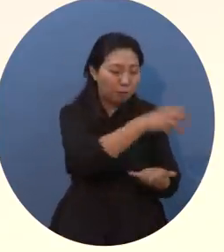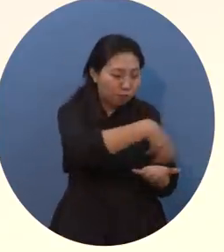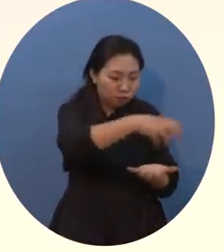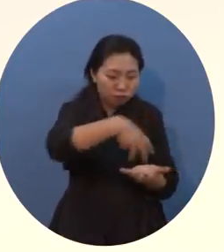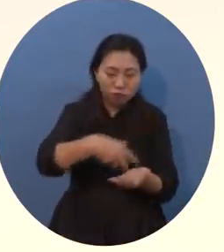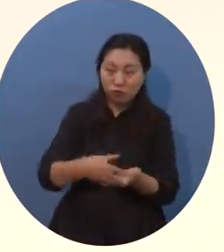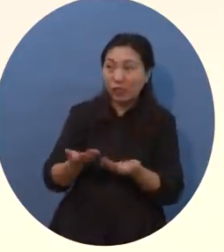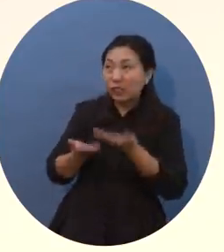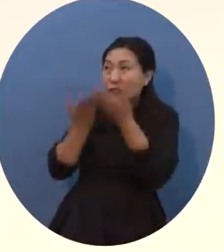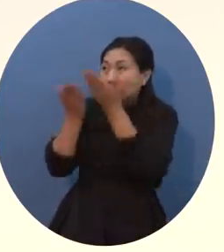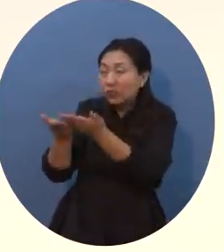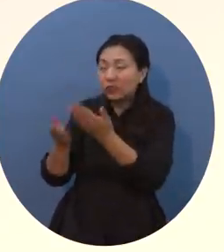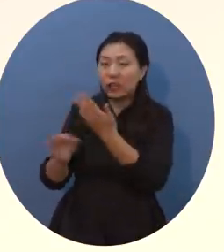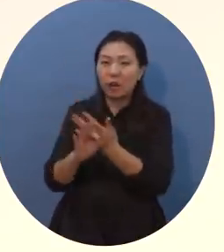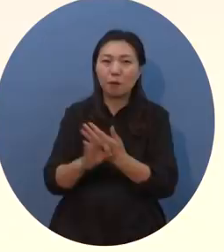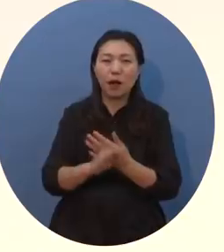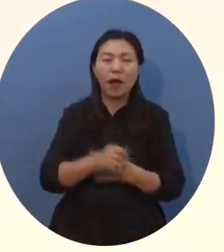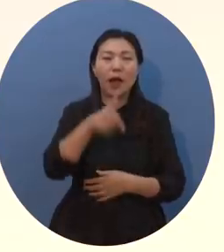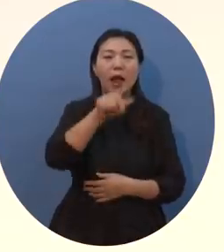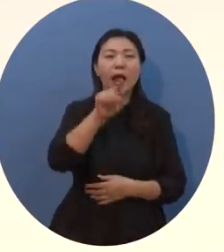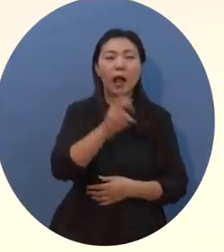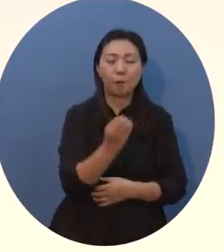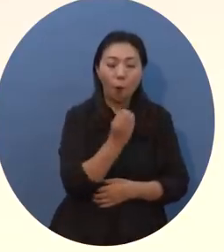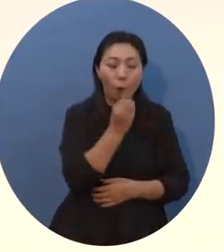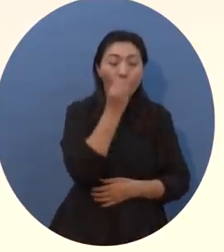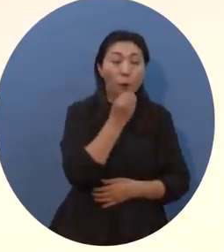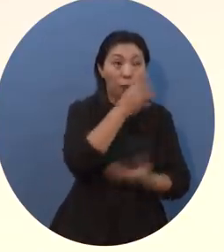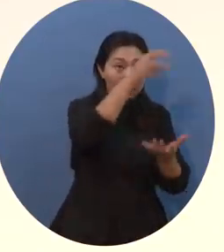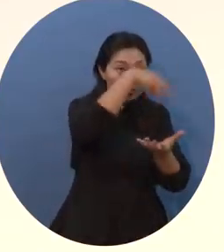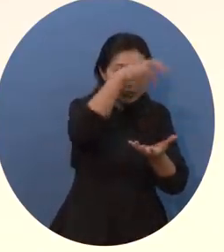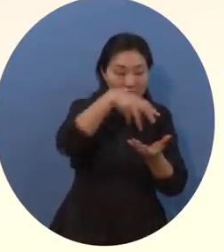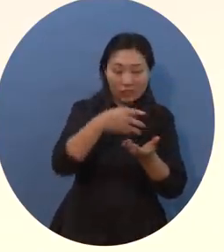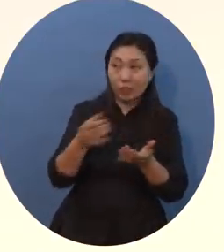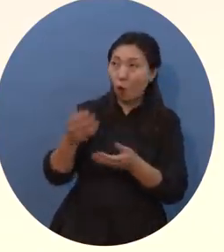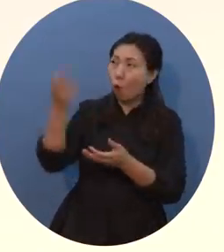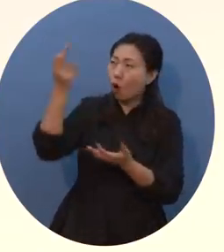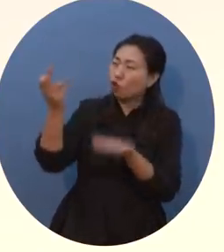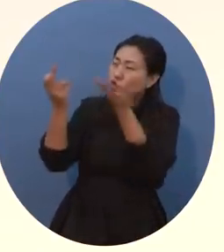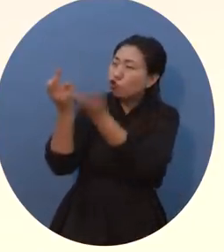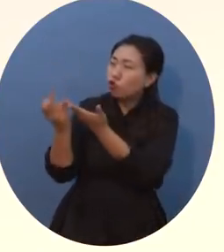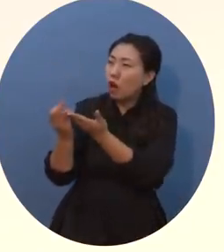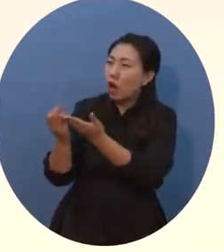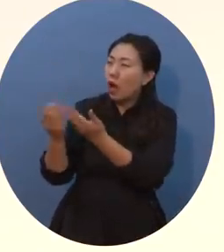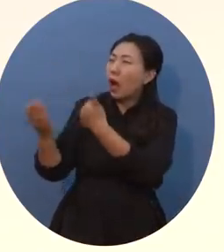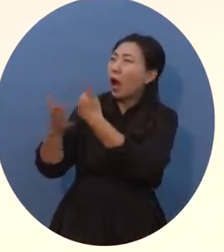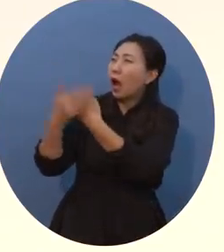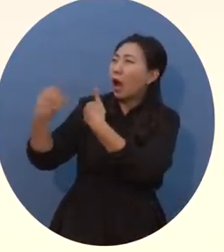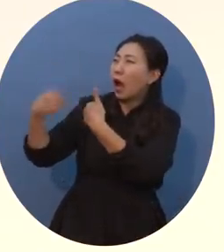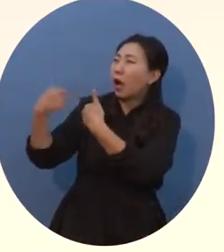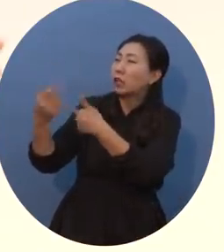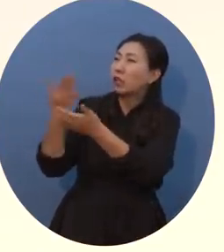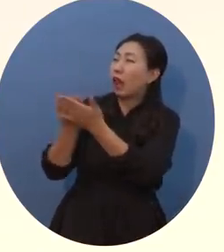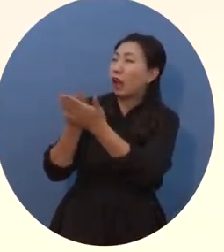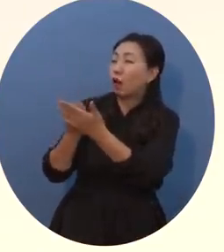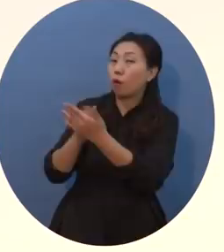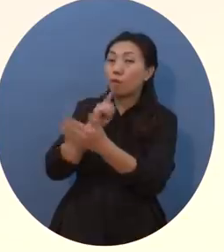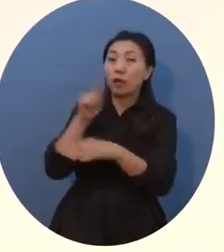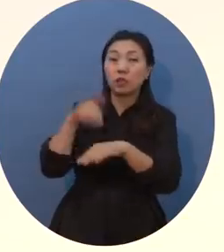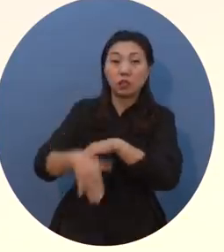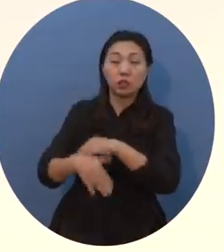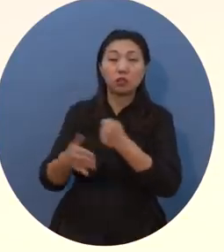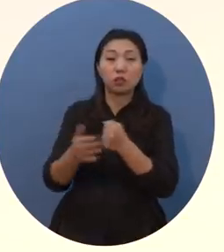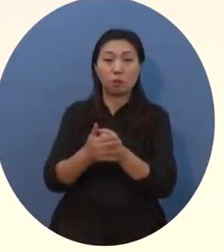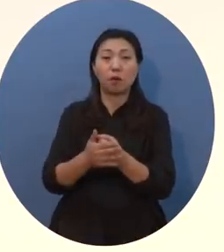주든지, 밤을, 감을 하나더라도 주든지 제가 가르쳐 달라 그러고, 이렇게 연구하니까, 이게